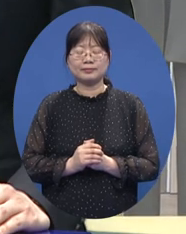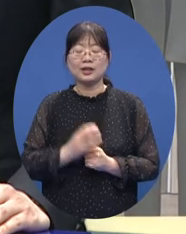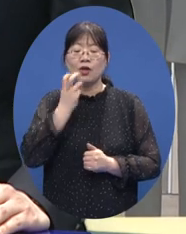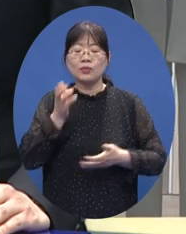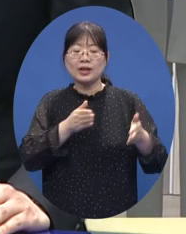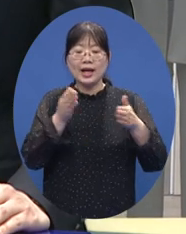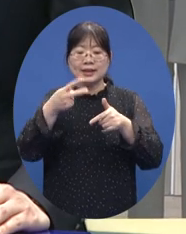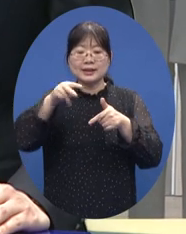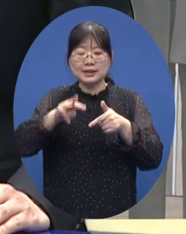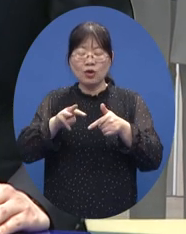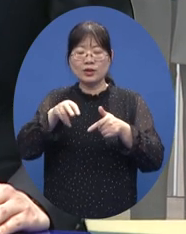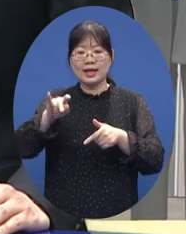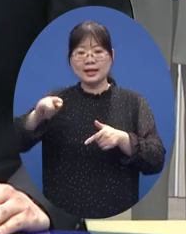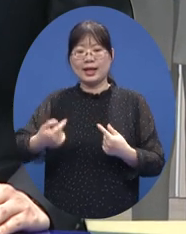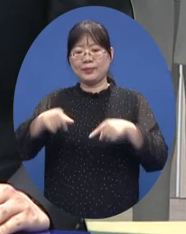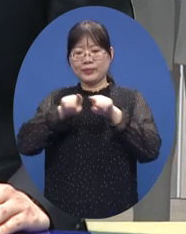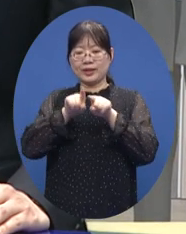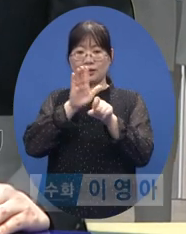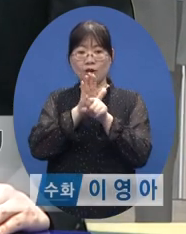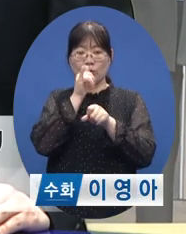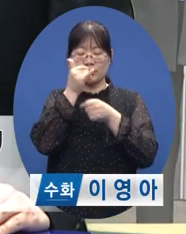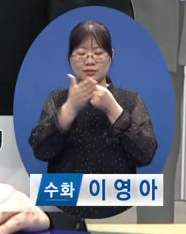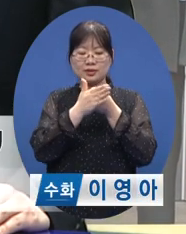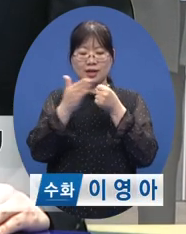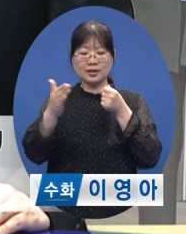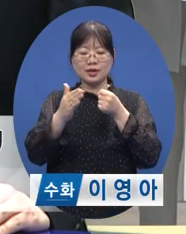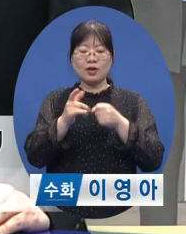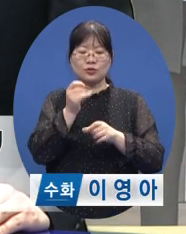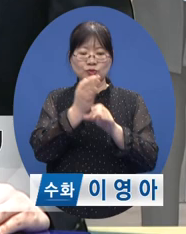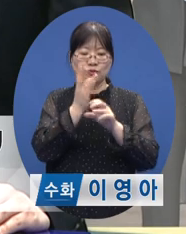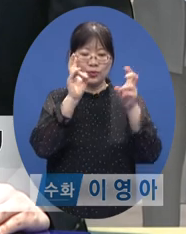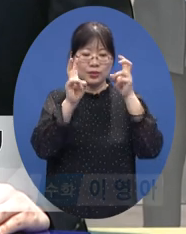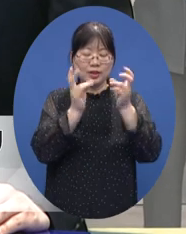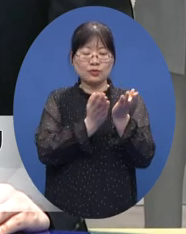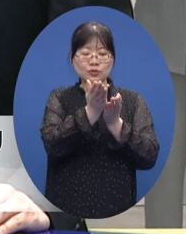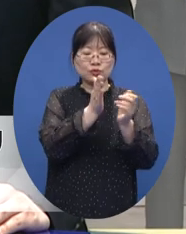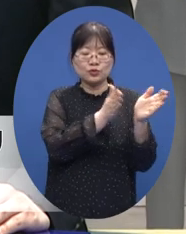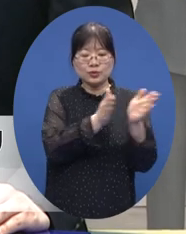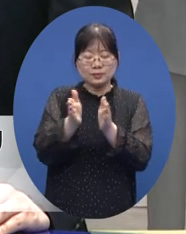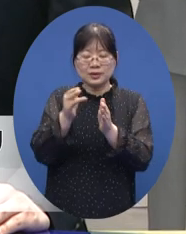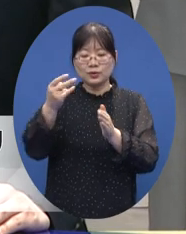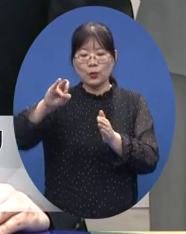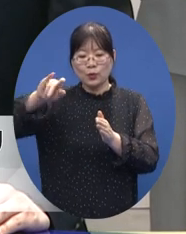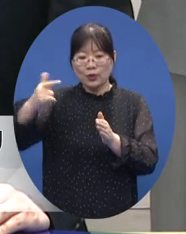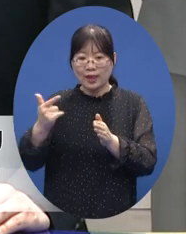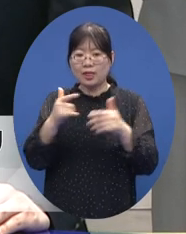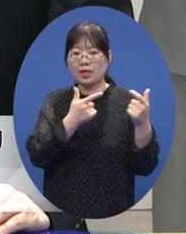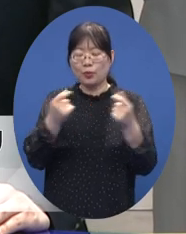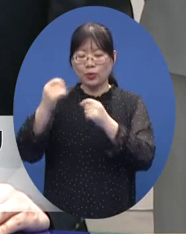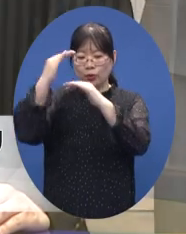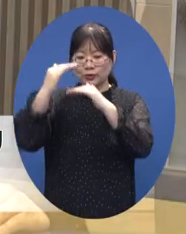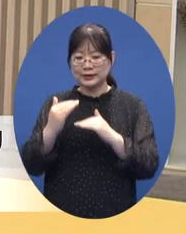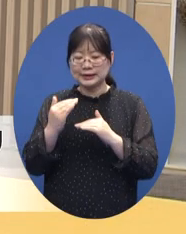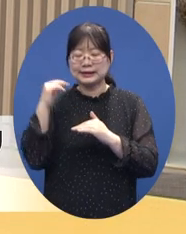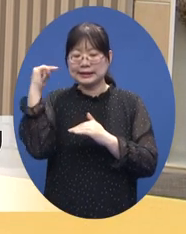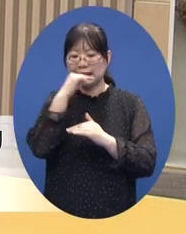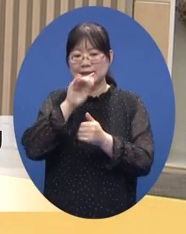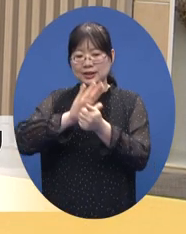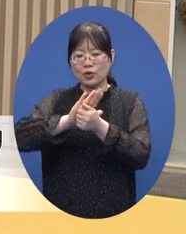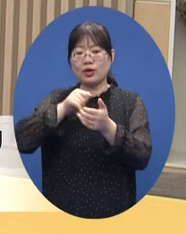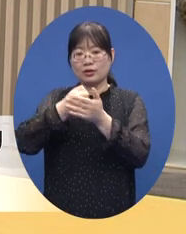경 의도가 인선 본부 3권과 히트 체계를 구축해 도내 중소기업의 수출 준비에 통관 등 전 과정을 책속으로 지원하기로